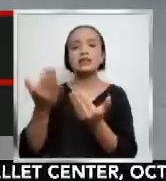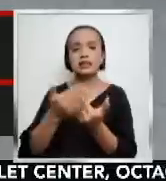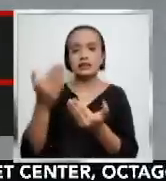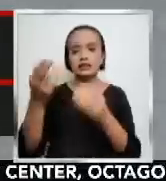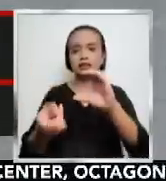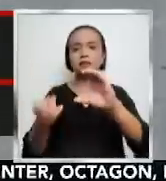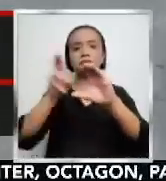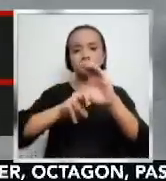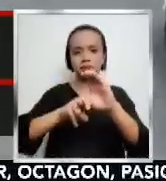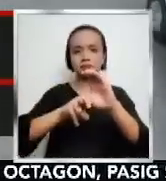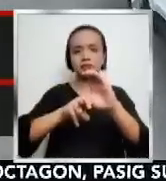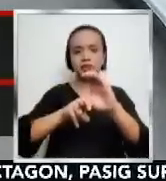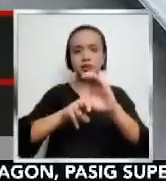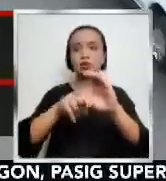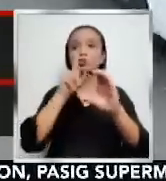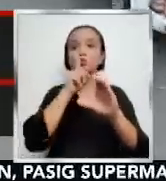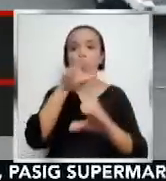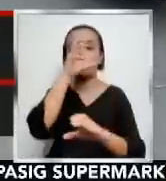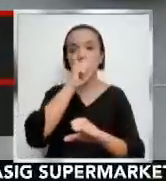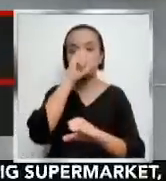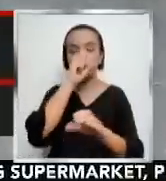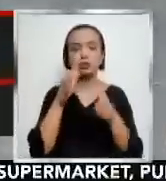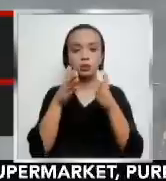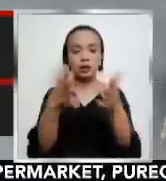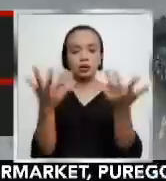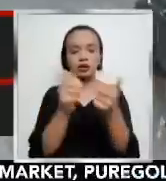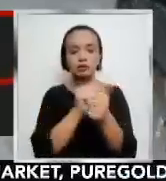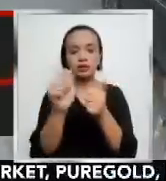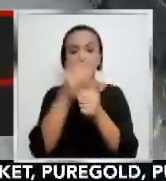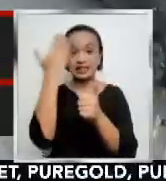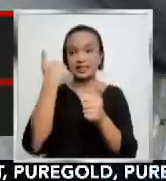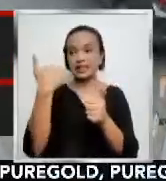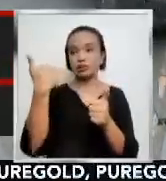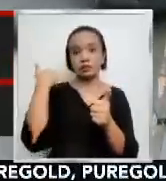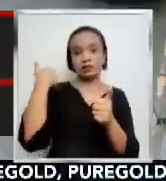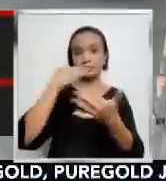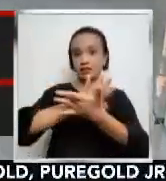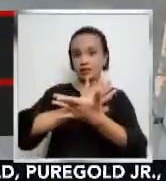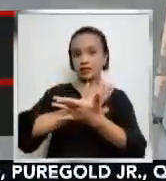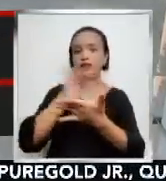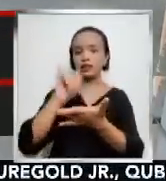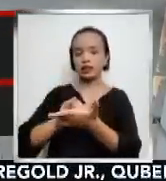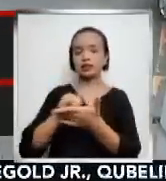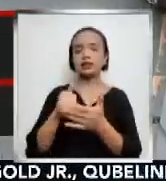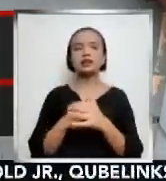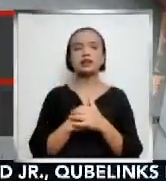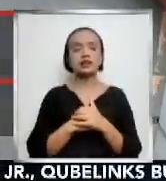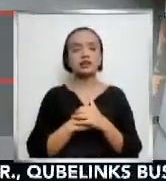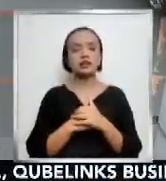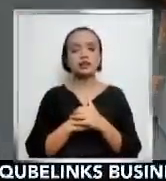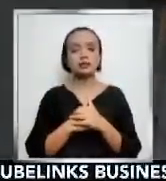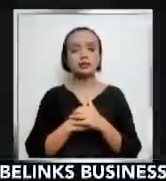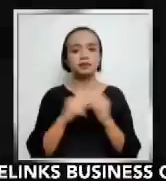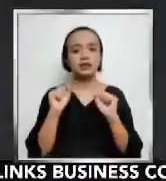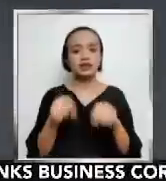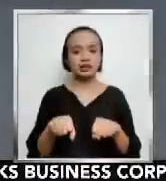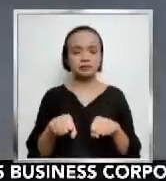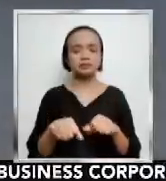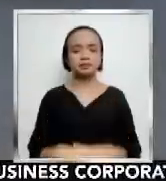usual nilang routes dahil na pre-pandemic route ito na maaaring ito yung nakasanayan nga nila.